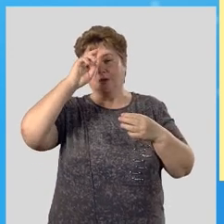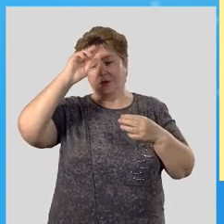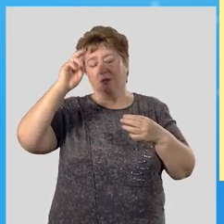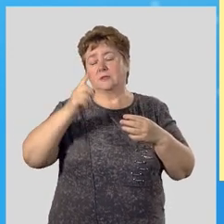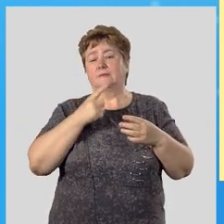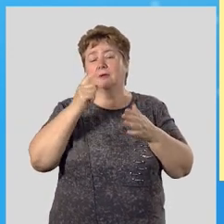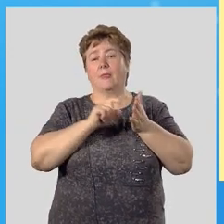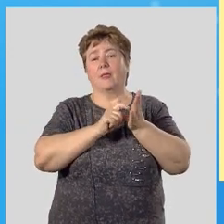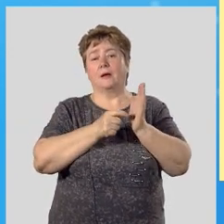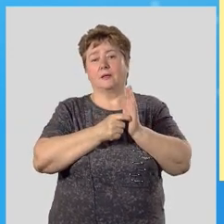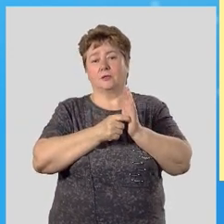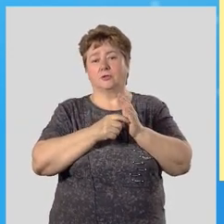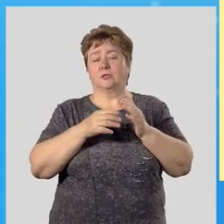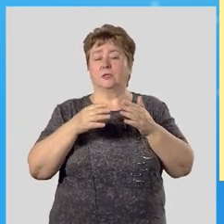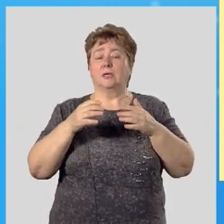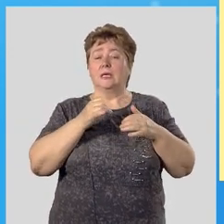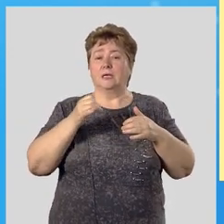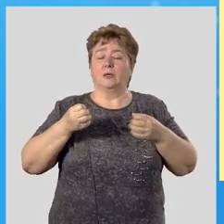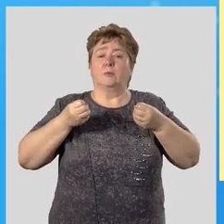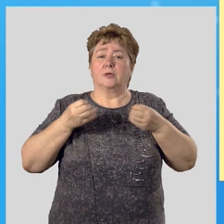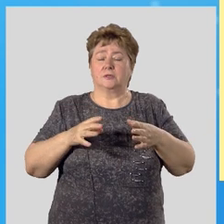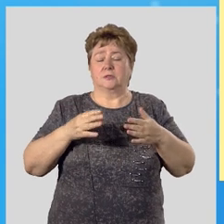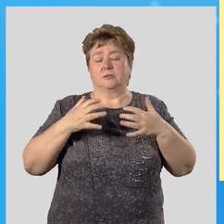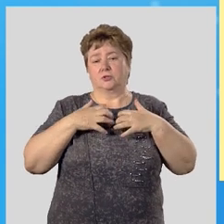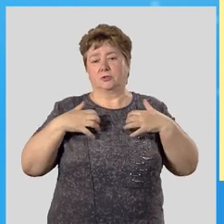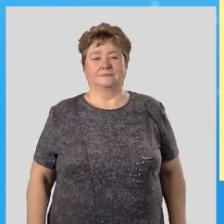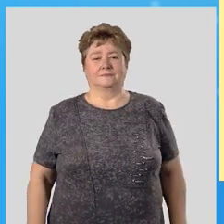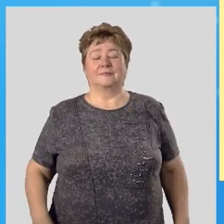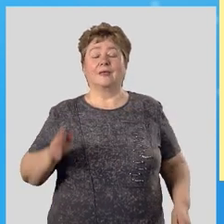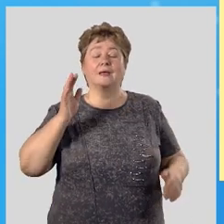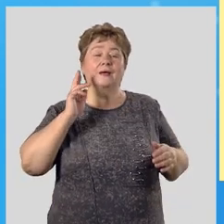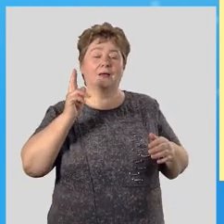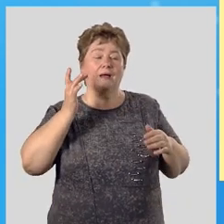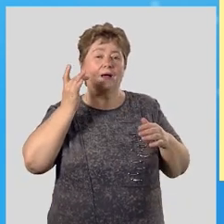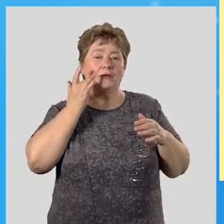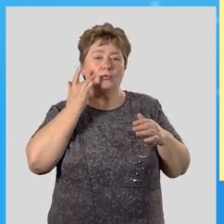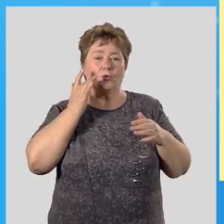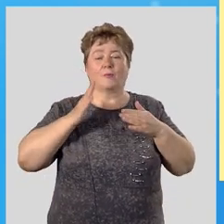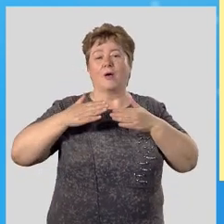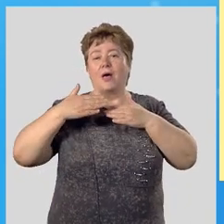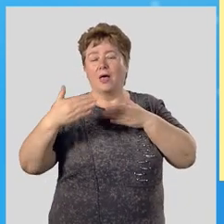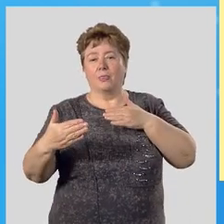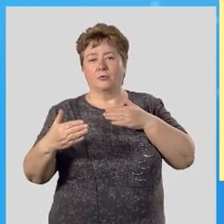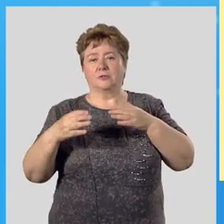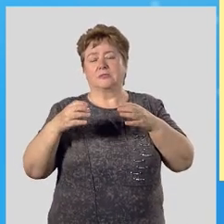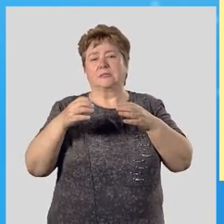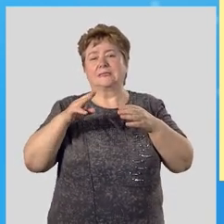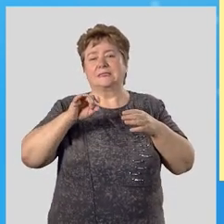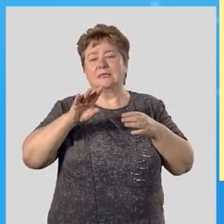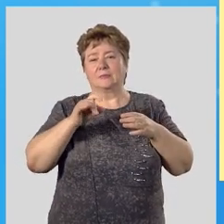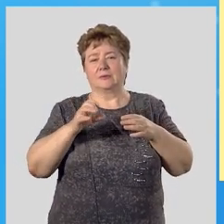подцарство одноклеточных или простейших животных, к которому относятся